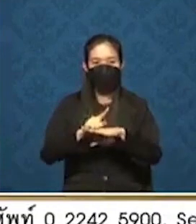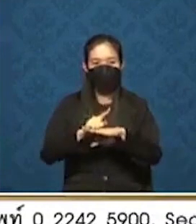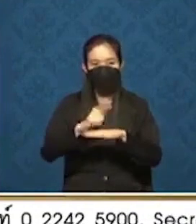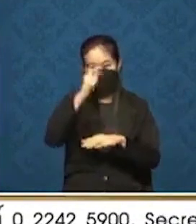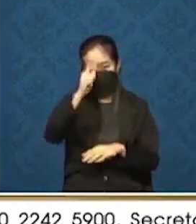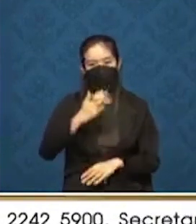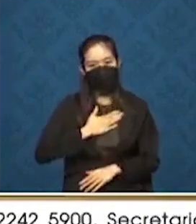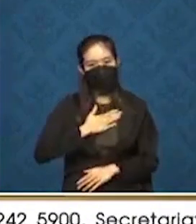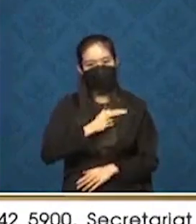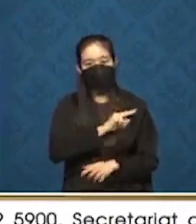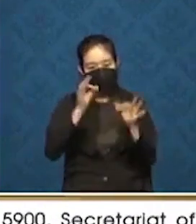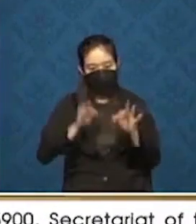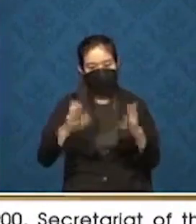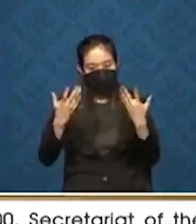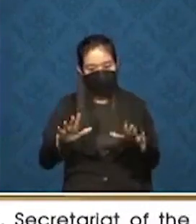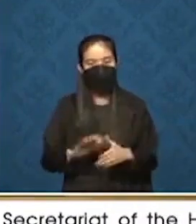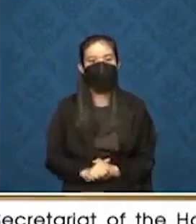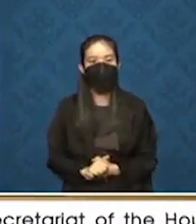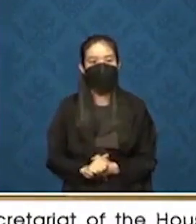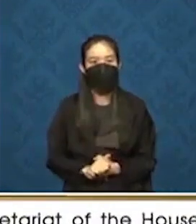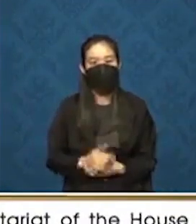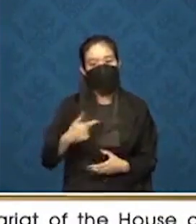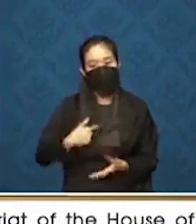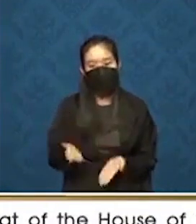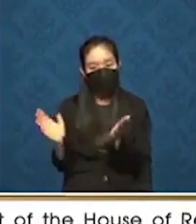ะ